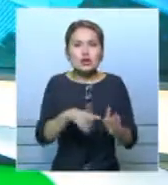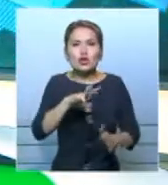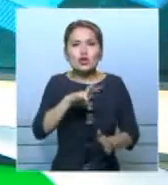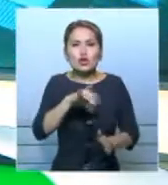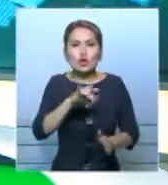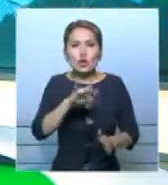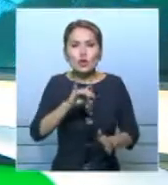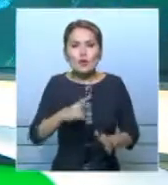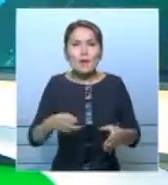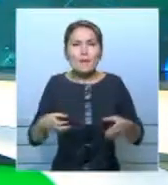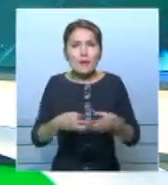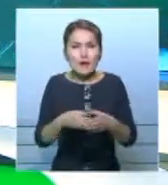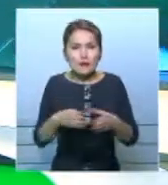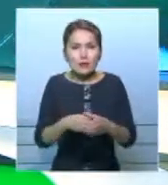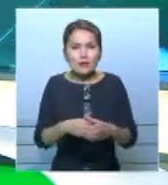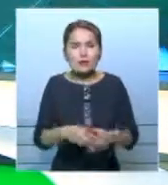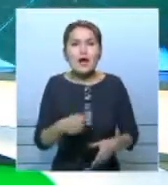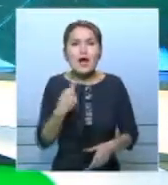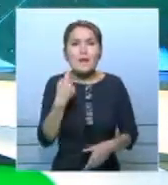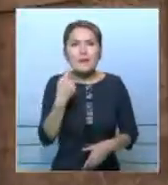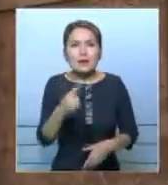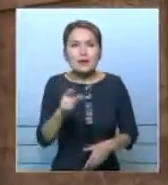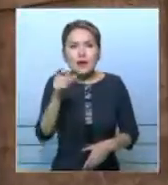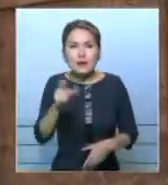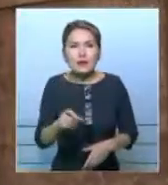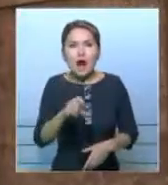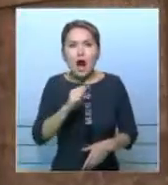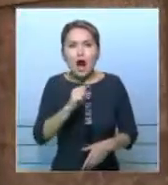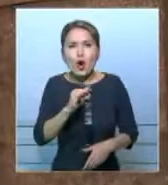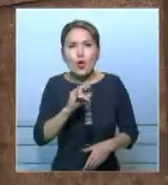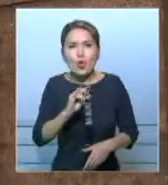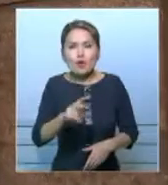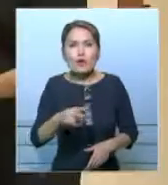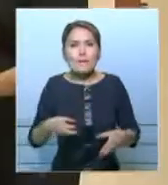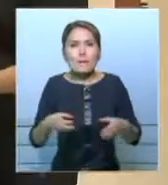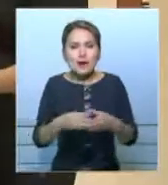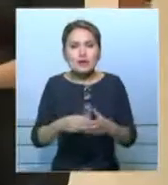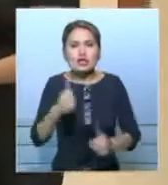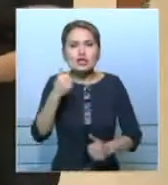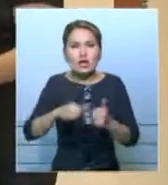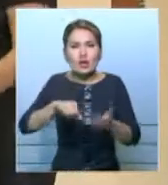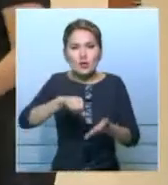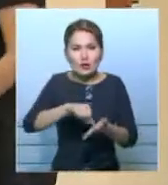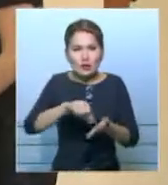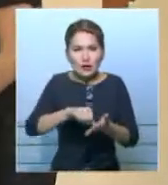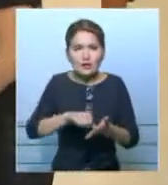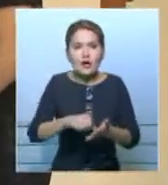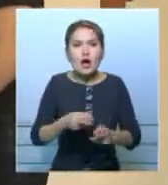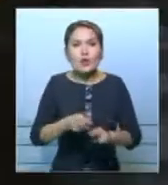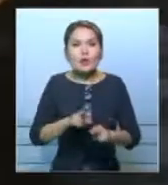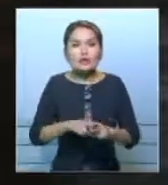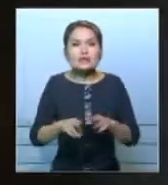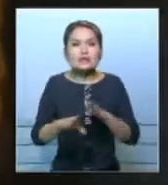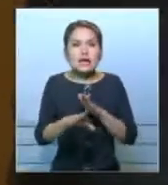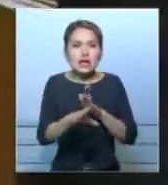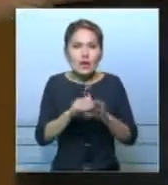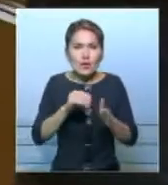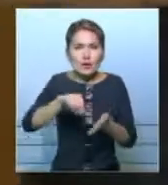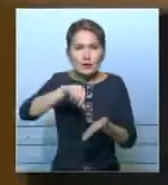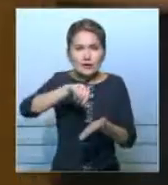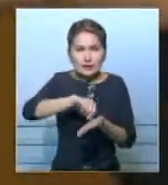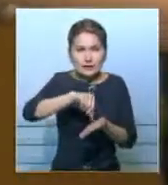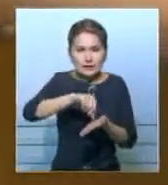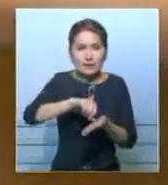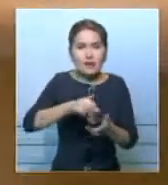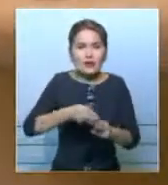партиясы, бір үміткер Ақ жол, бір үміткер Ауыл партиясының атынан сайлауға түссе, қалғандары өзін өзі ұсынған. Олардың